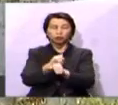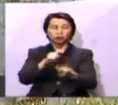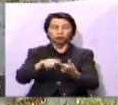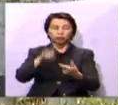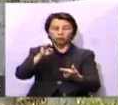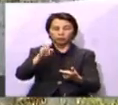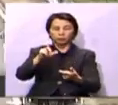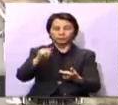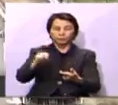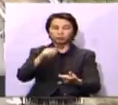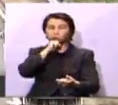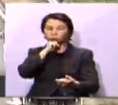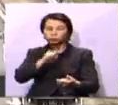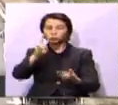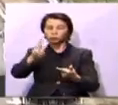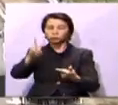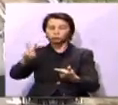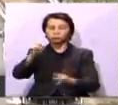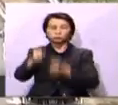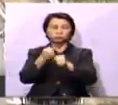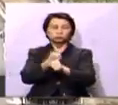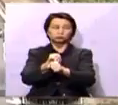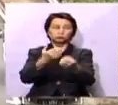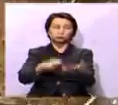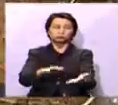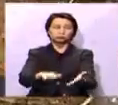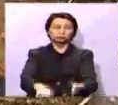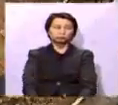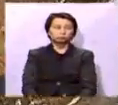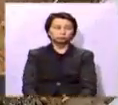James, 22 tahun.